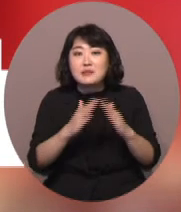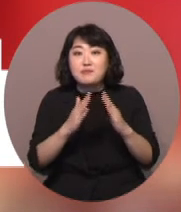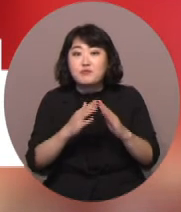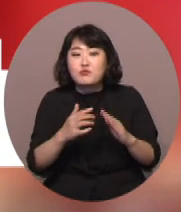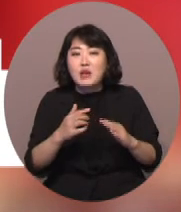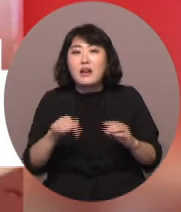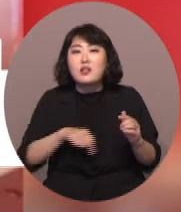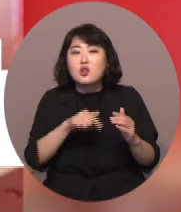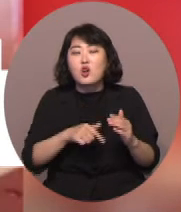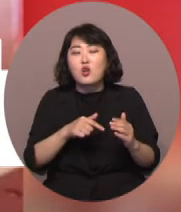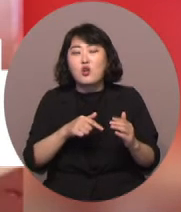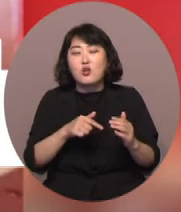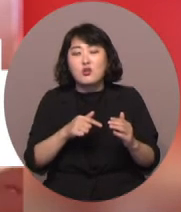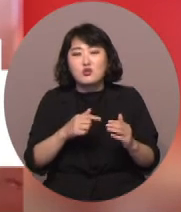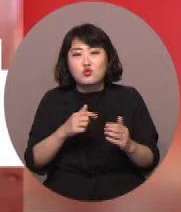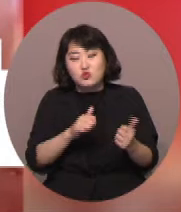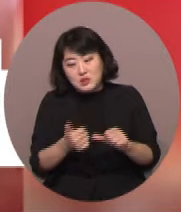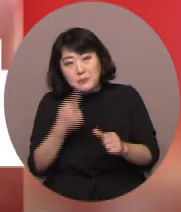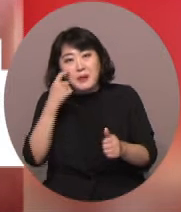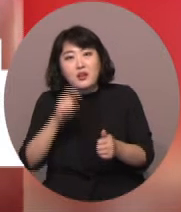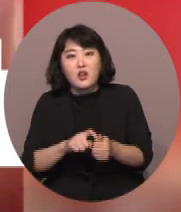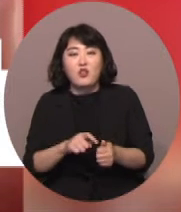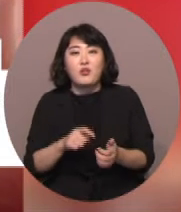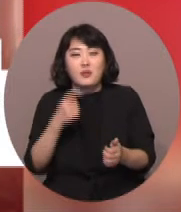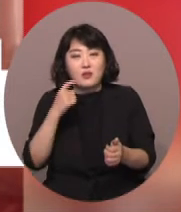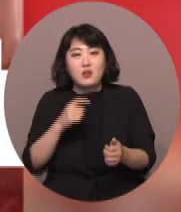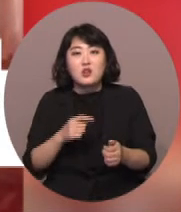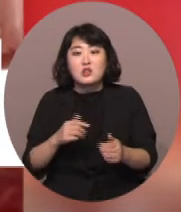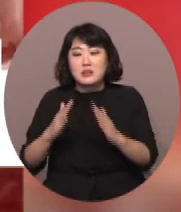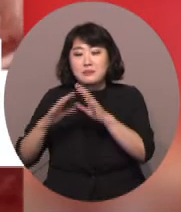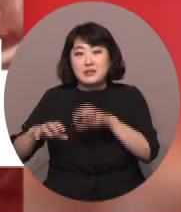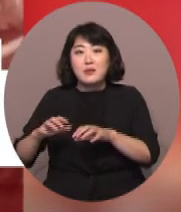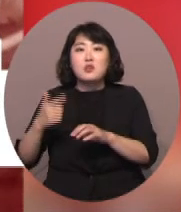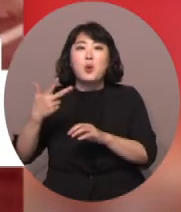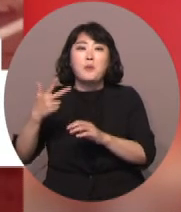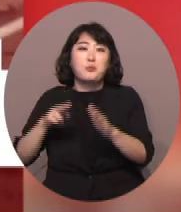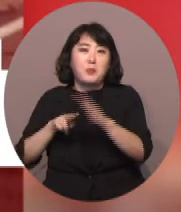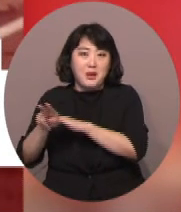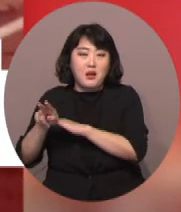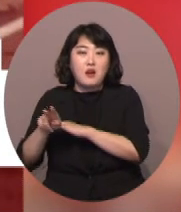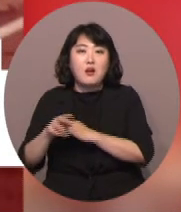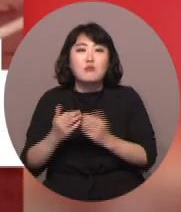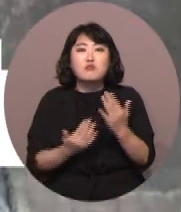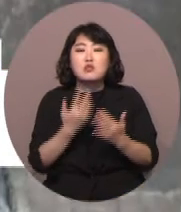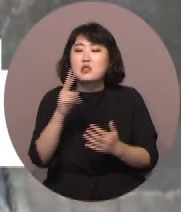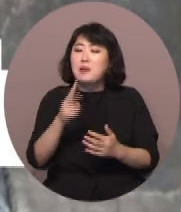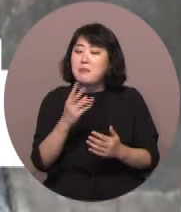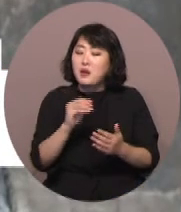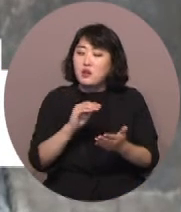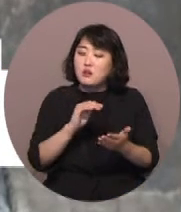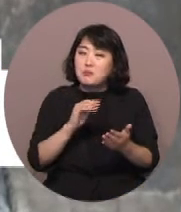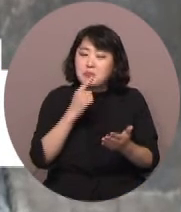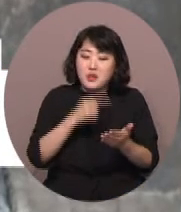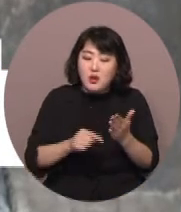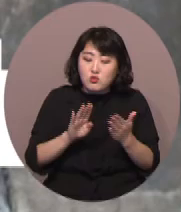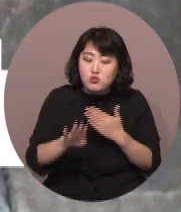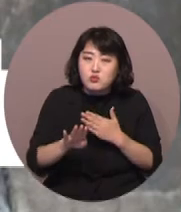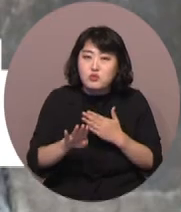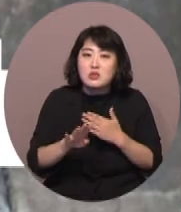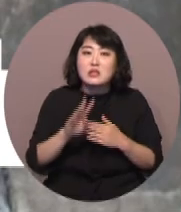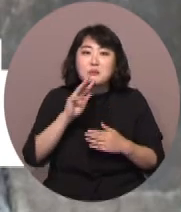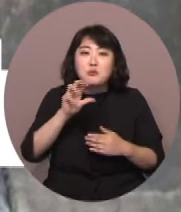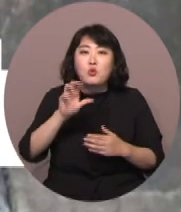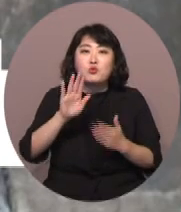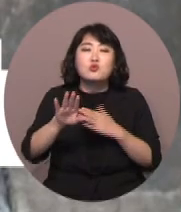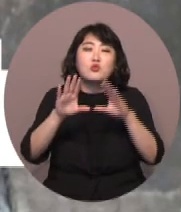집에서 숨진 채 발견됐고 주민 7명이 대표 했으며 부른 200여 만원의 재산피해를 낸 뒤 35분